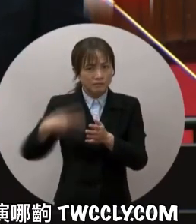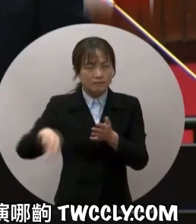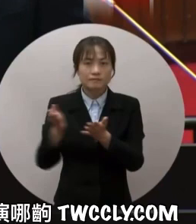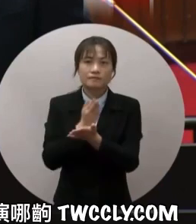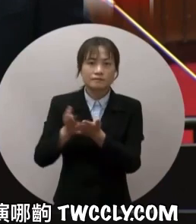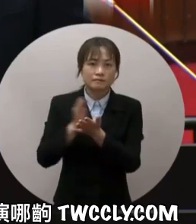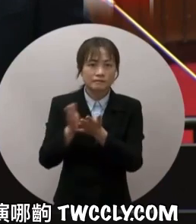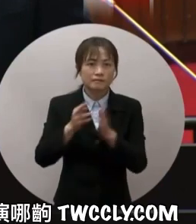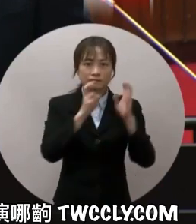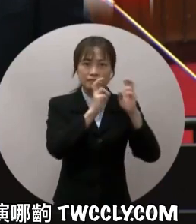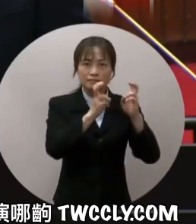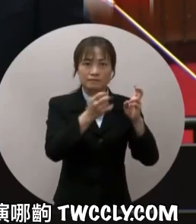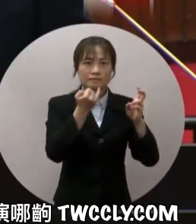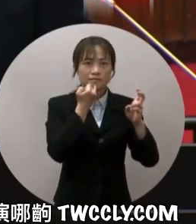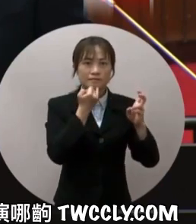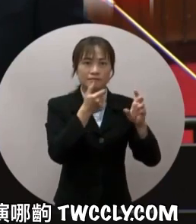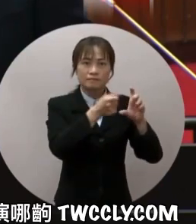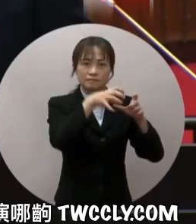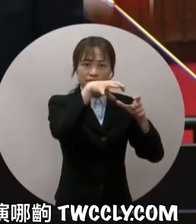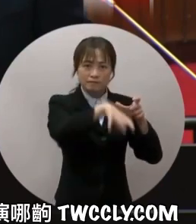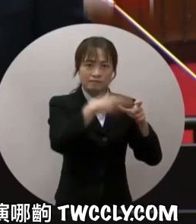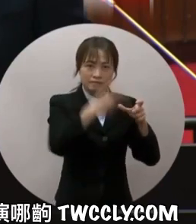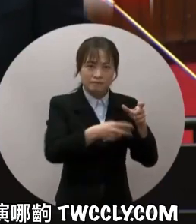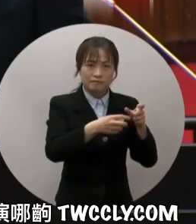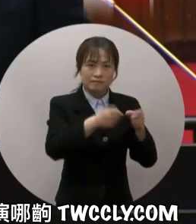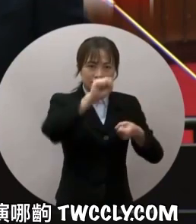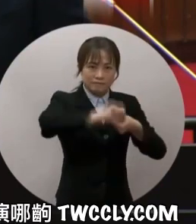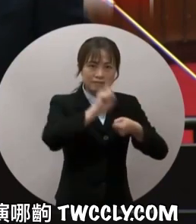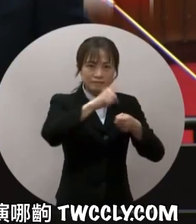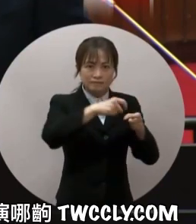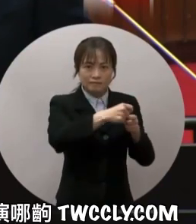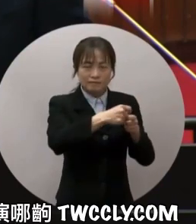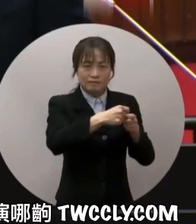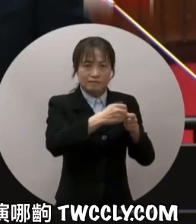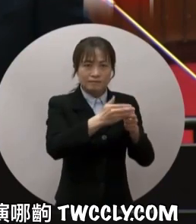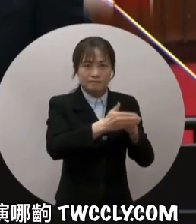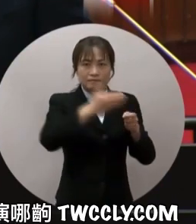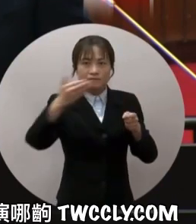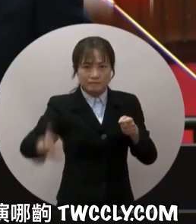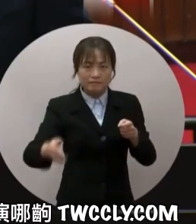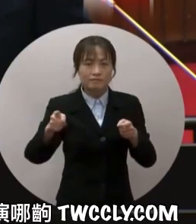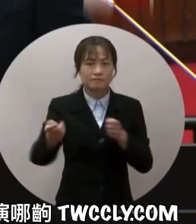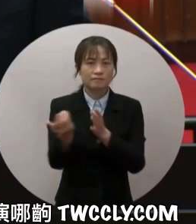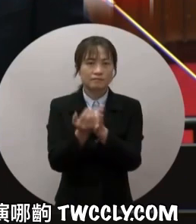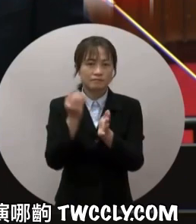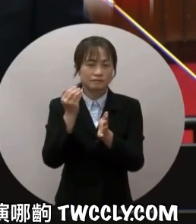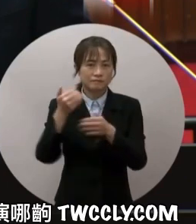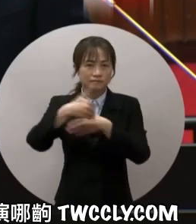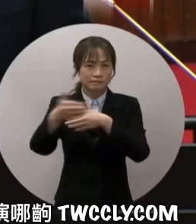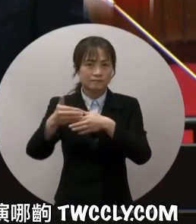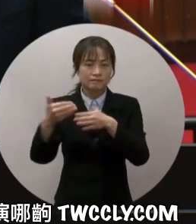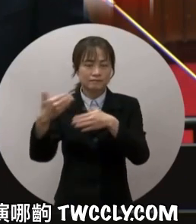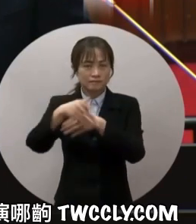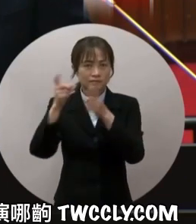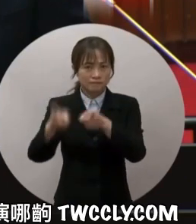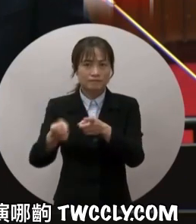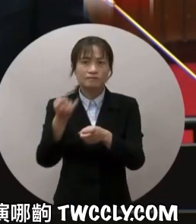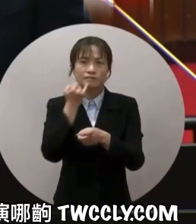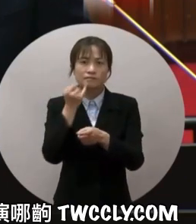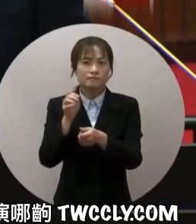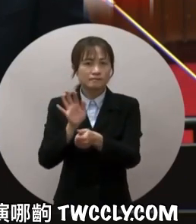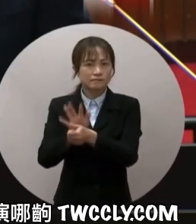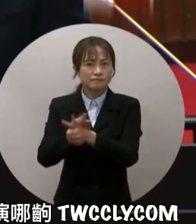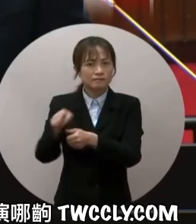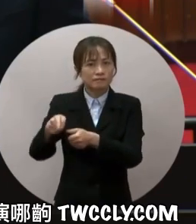他從前鎮區公所這邊再延伸一站到前鎮魚港讓前鎮魚港這樣的效益未能夠發揮到最大讓